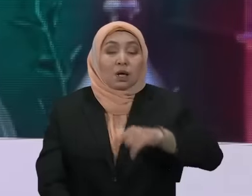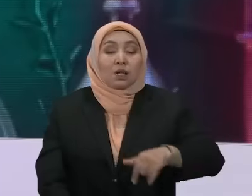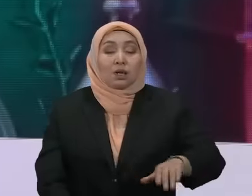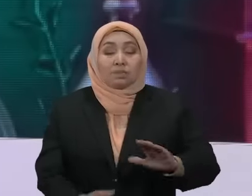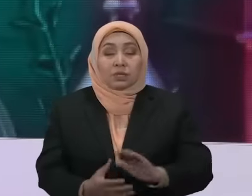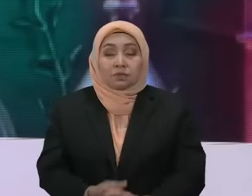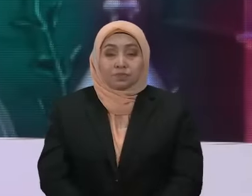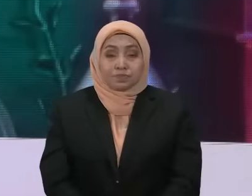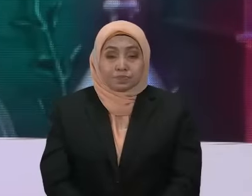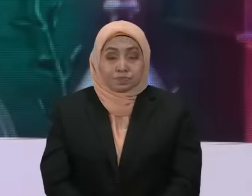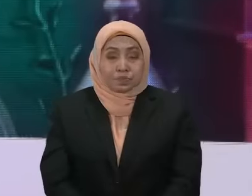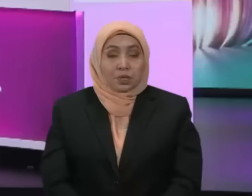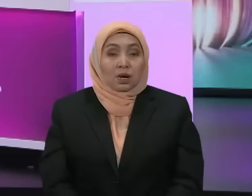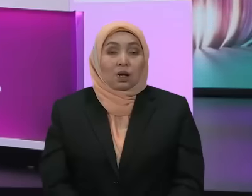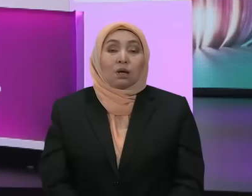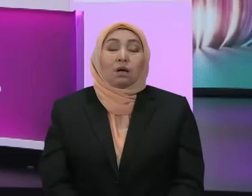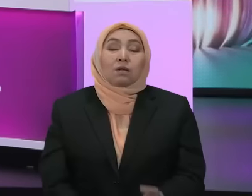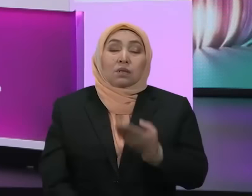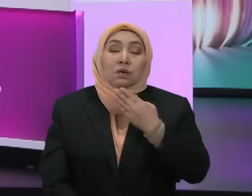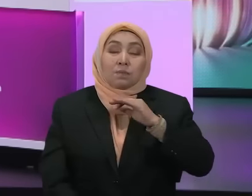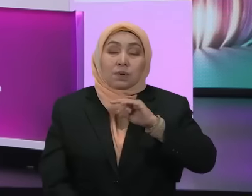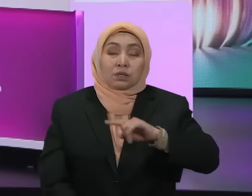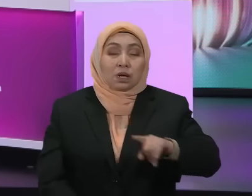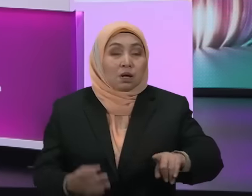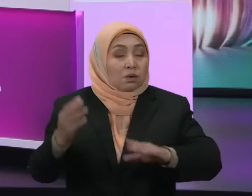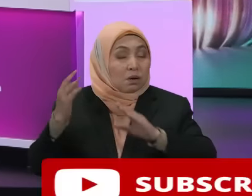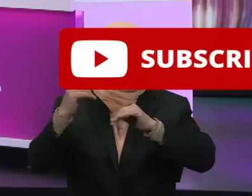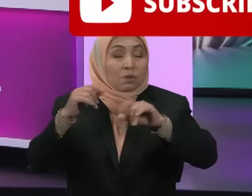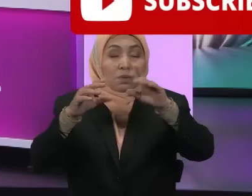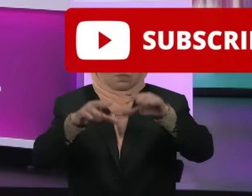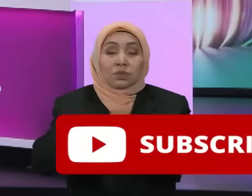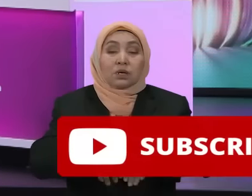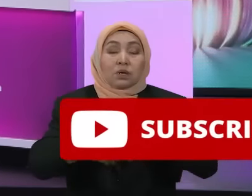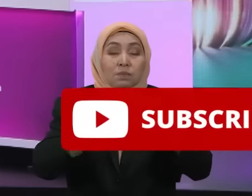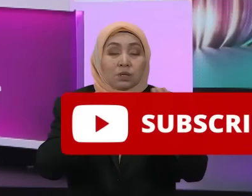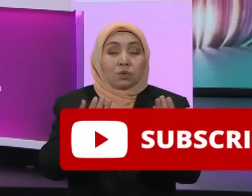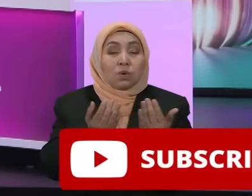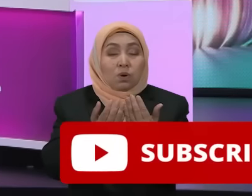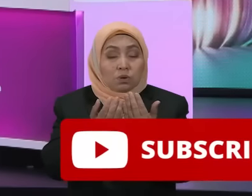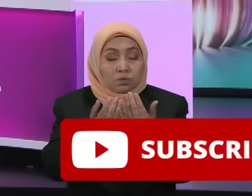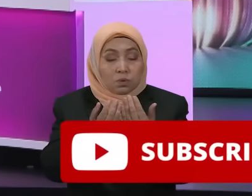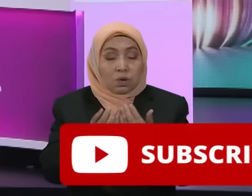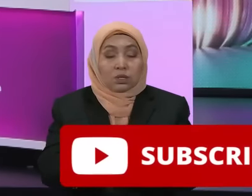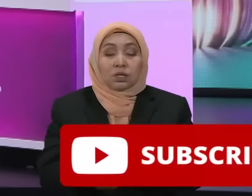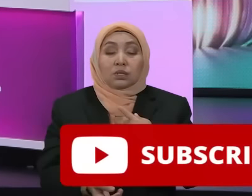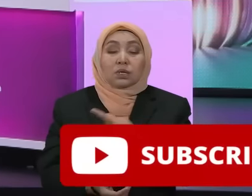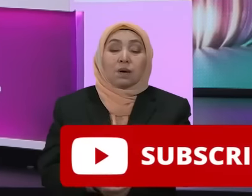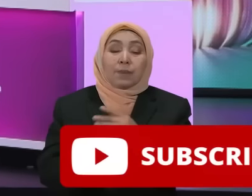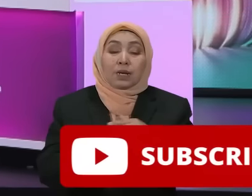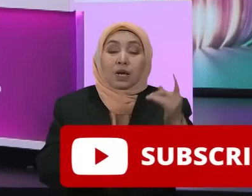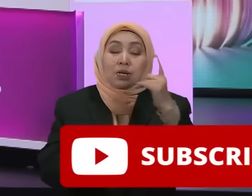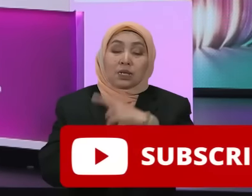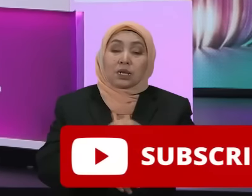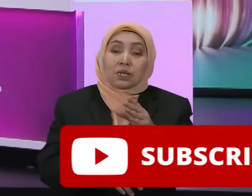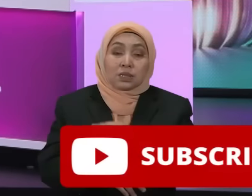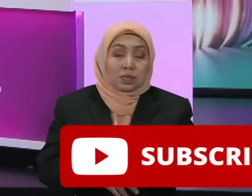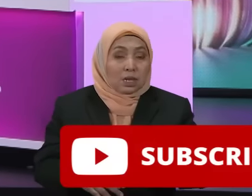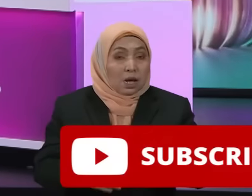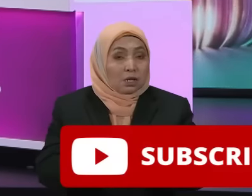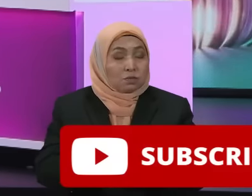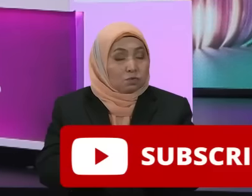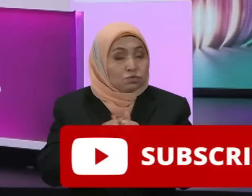rabbil alamin. Qabbalallahu minkum wa minkum. Inna wa minkum taqabbal ya karim. Moga Allah menerima doa kita pada hari ini. Dan jangan lupa tuan-tuan